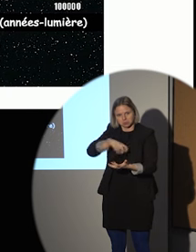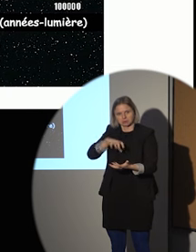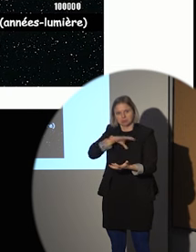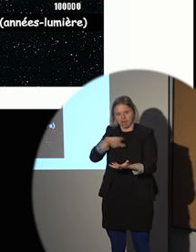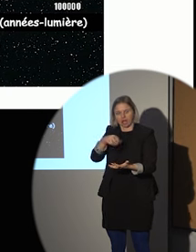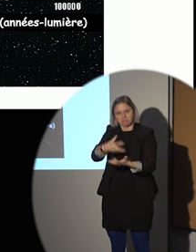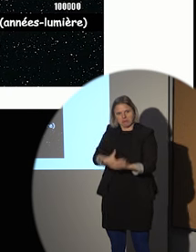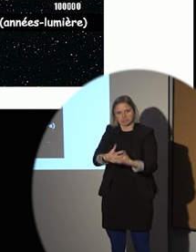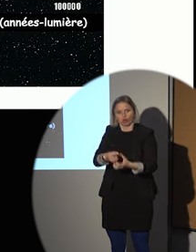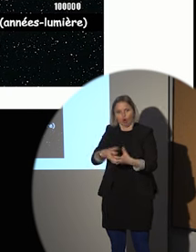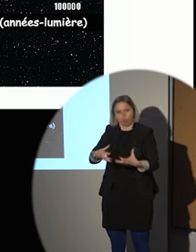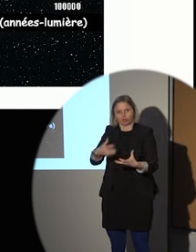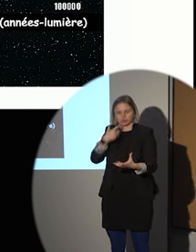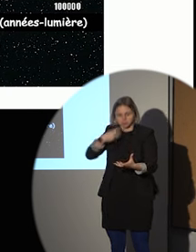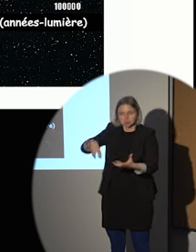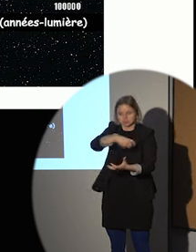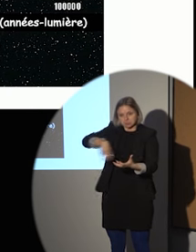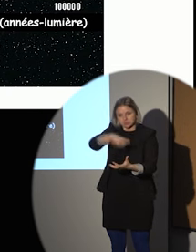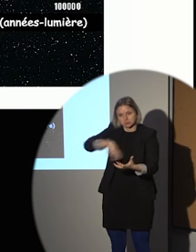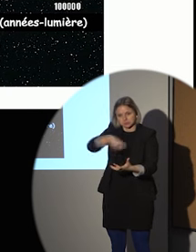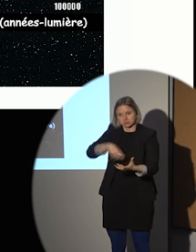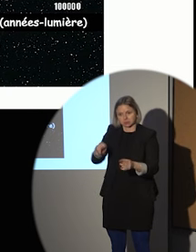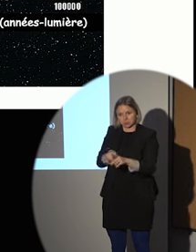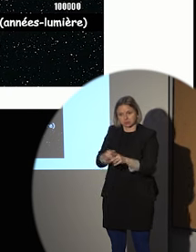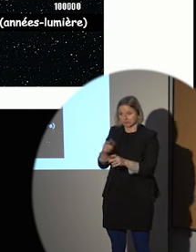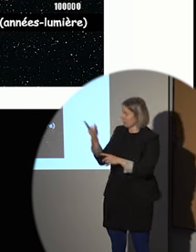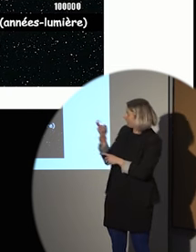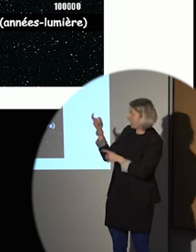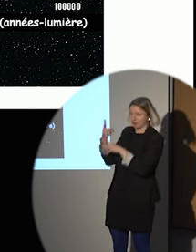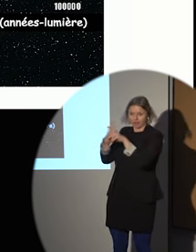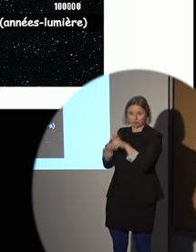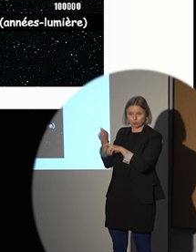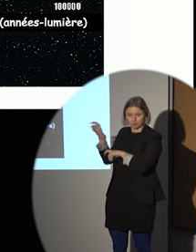augmente, ensuite devienne plate et ensuite décroisse parce qu'il n'y a plus de masse.